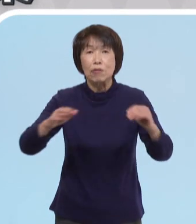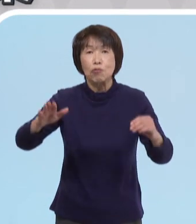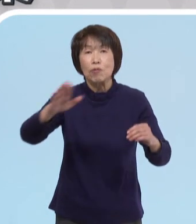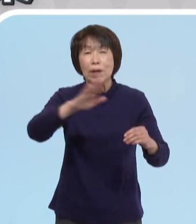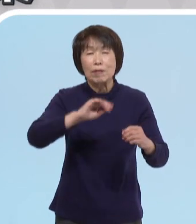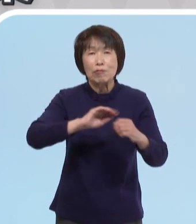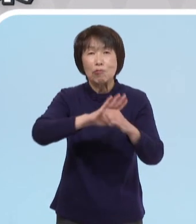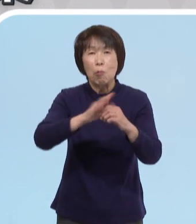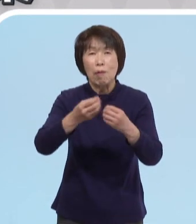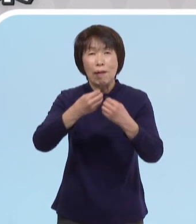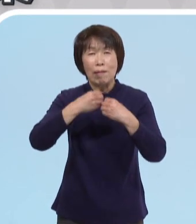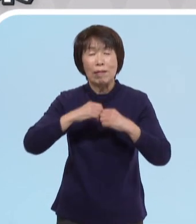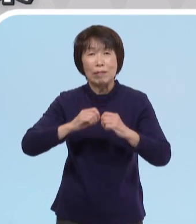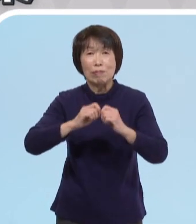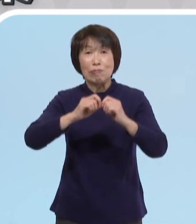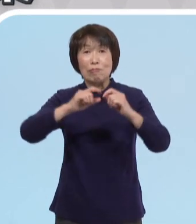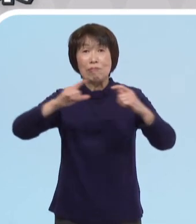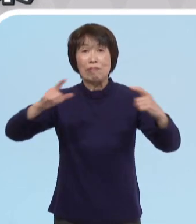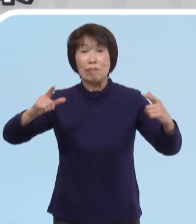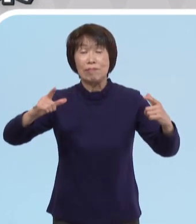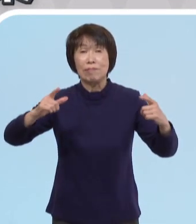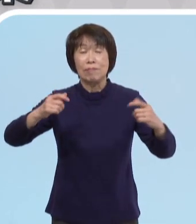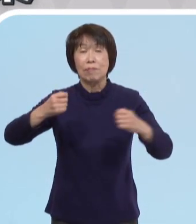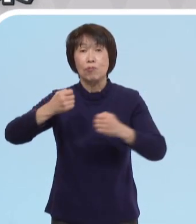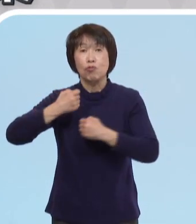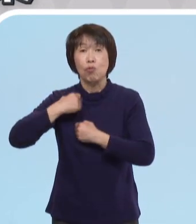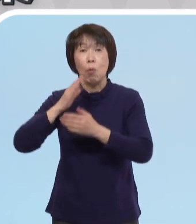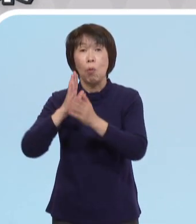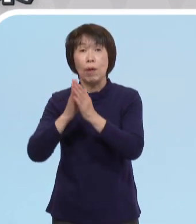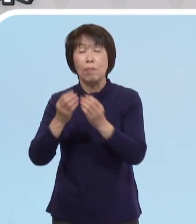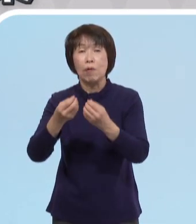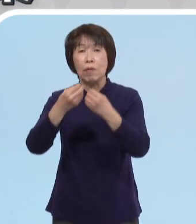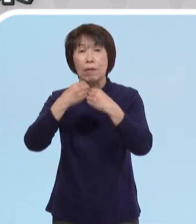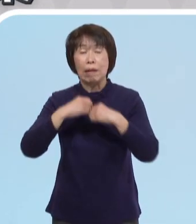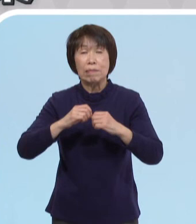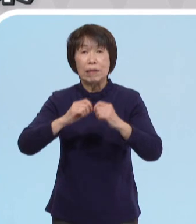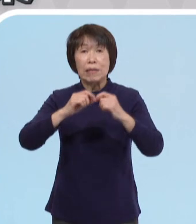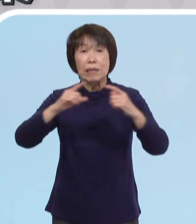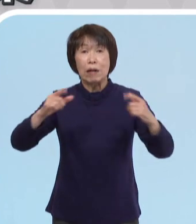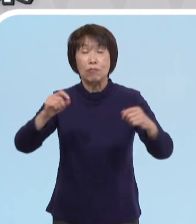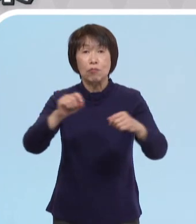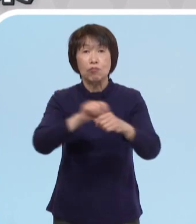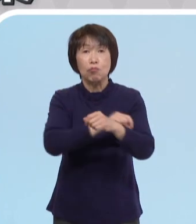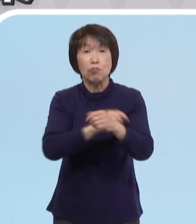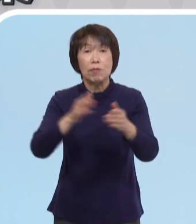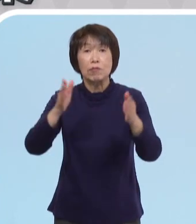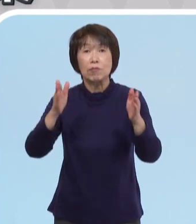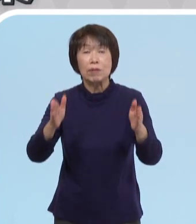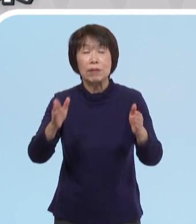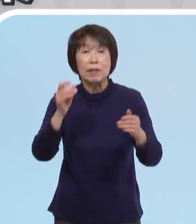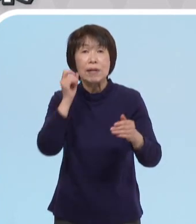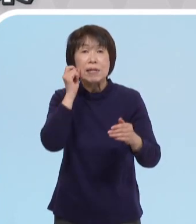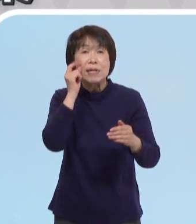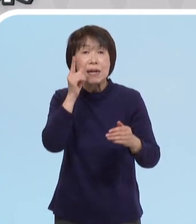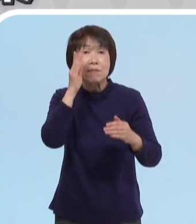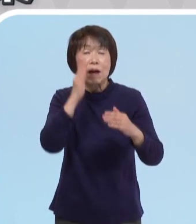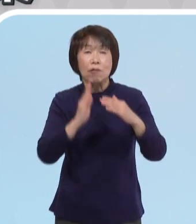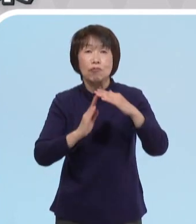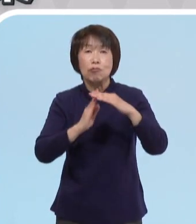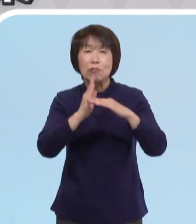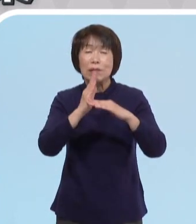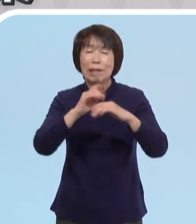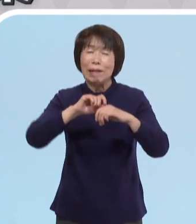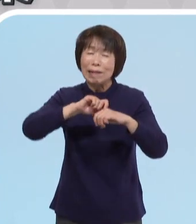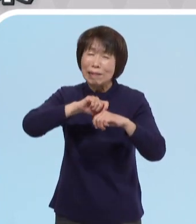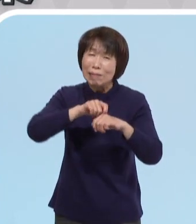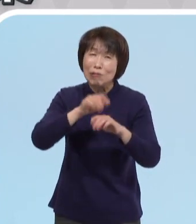全国的に感染が拡大し、本県でも感染拡大特別期が1ヶ月半以上となり、厳しい